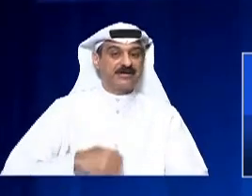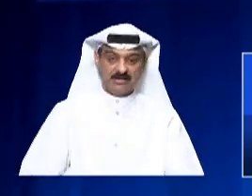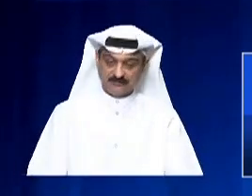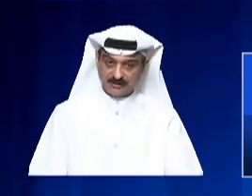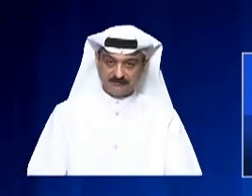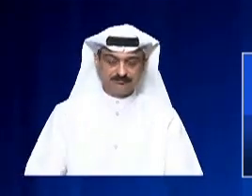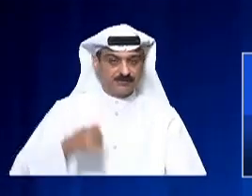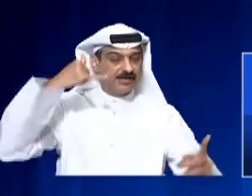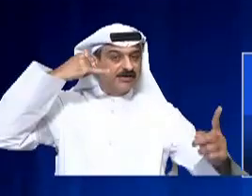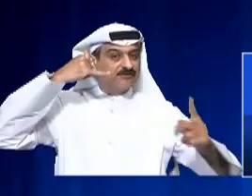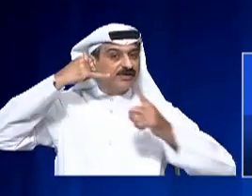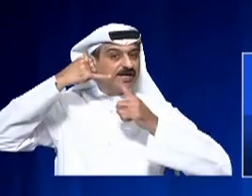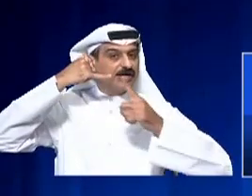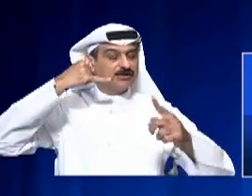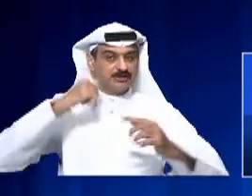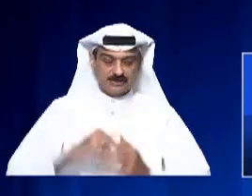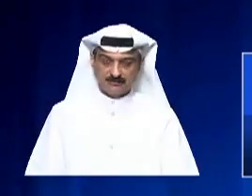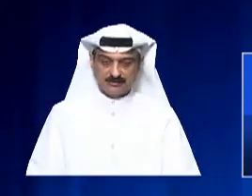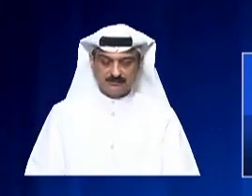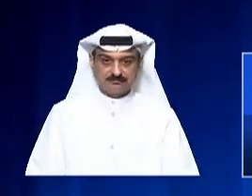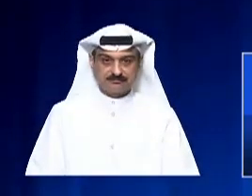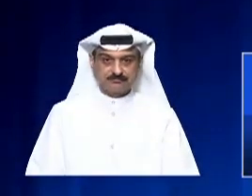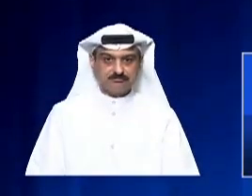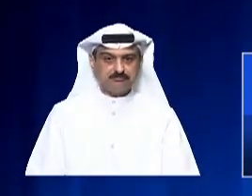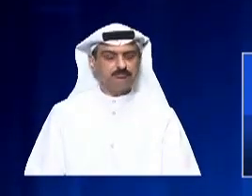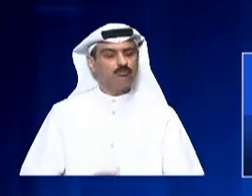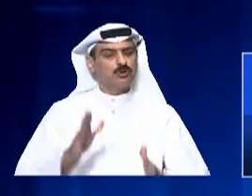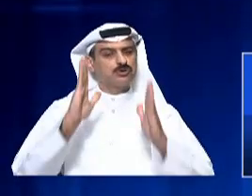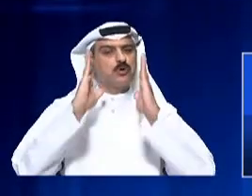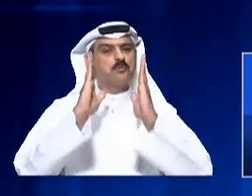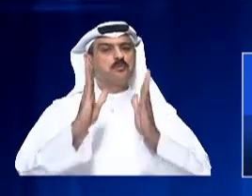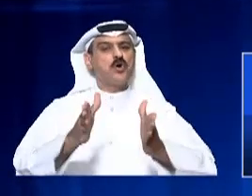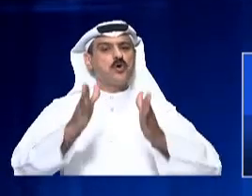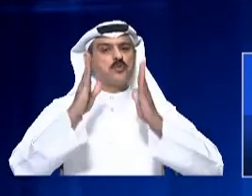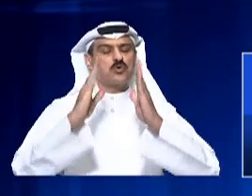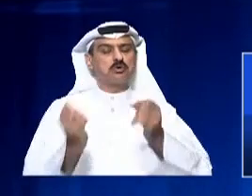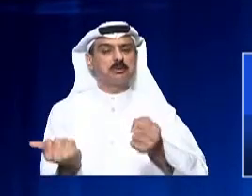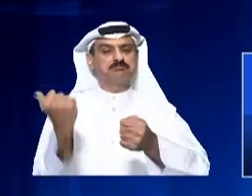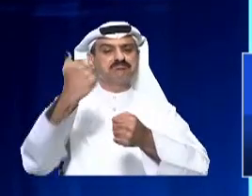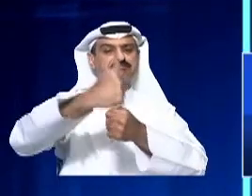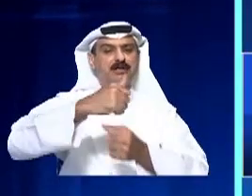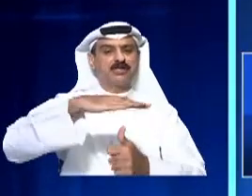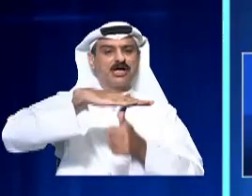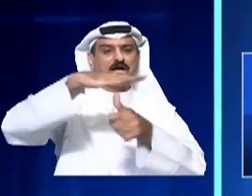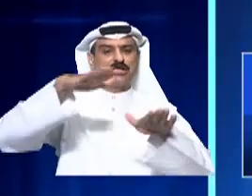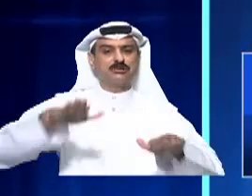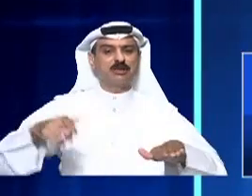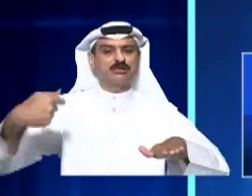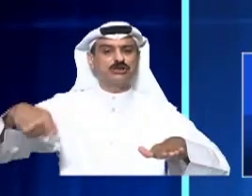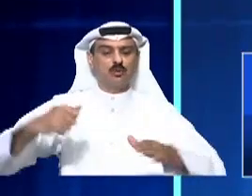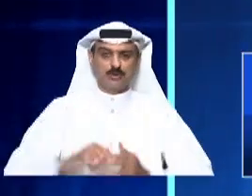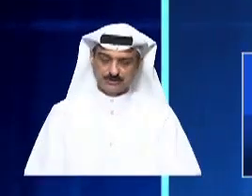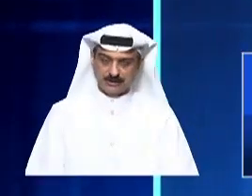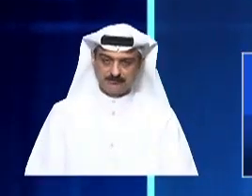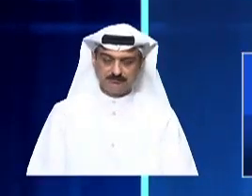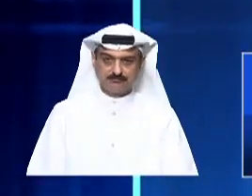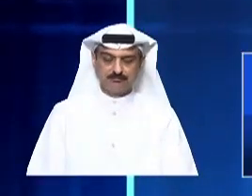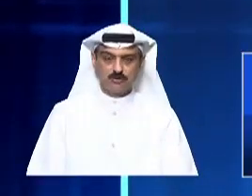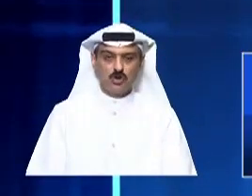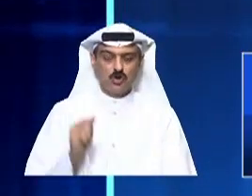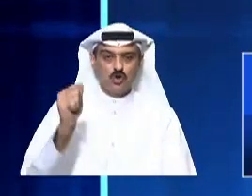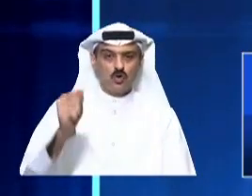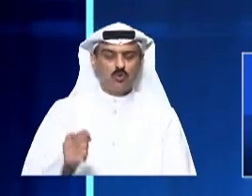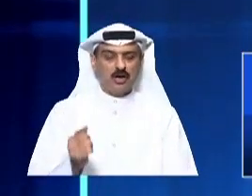البحرين الشقيقة، أعرب فيه عن خالص تهانيه بمناسبة تعيينه رئيسا لمجلس الوزراء وتكليفه